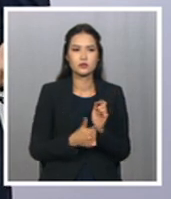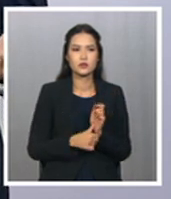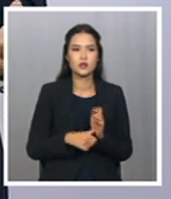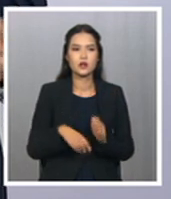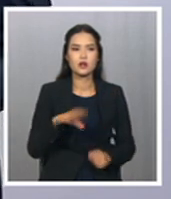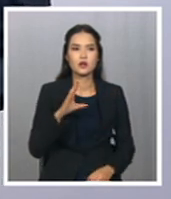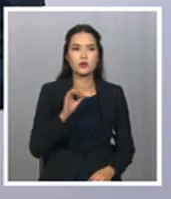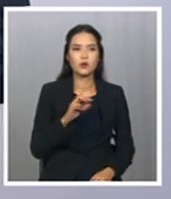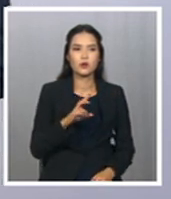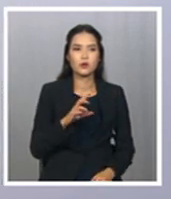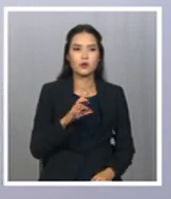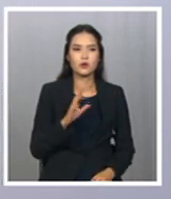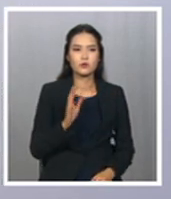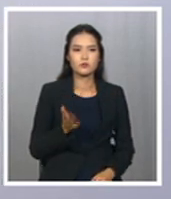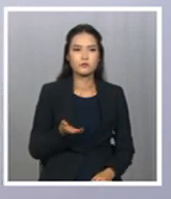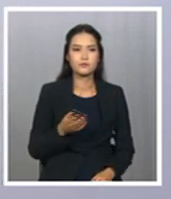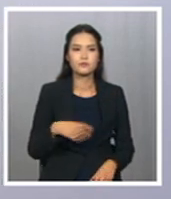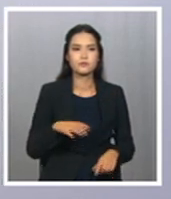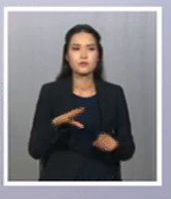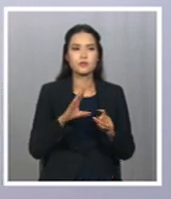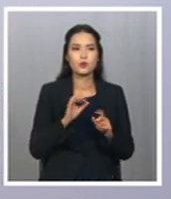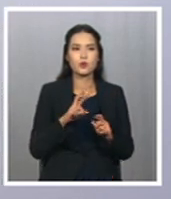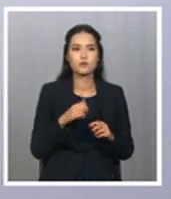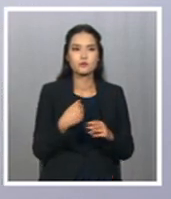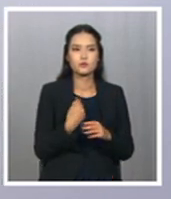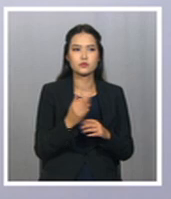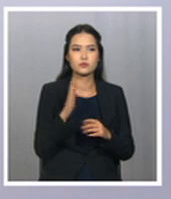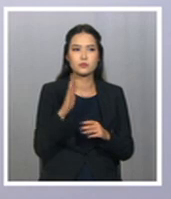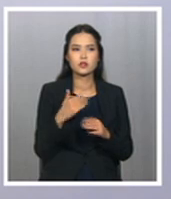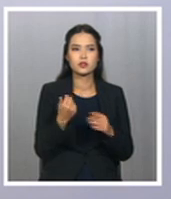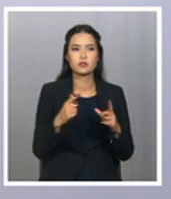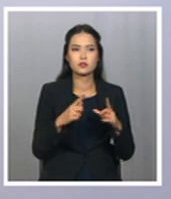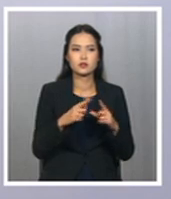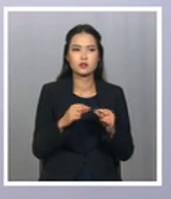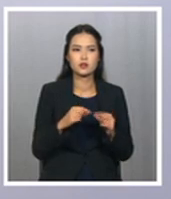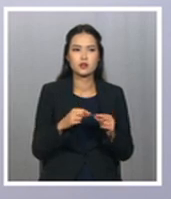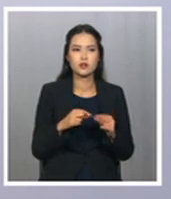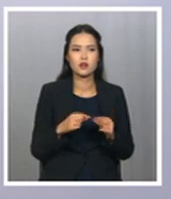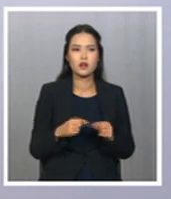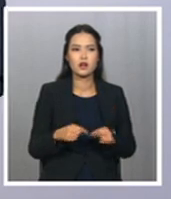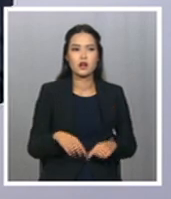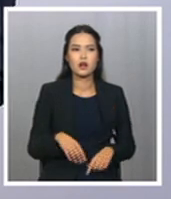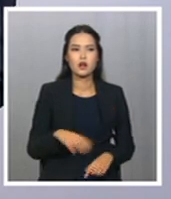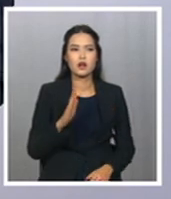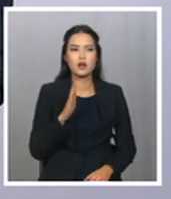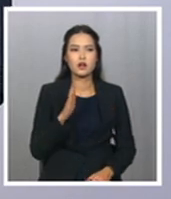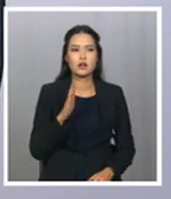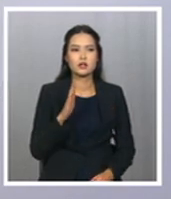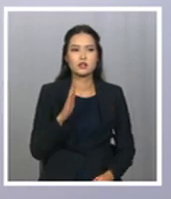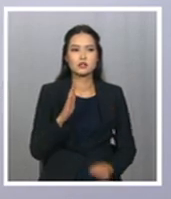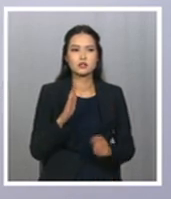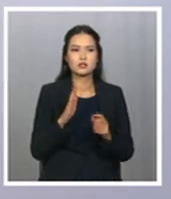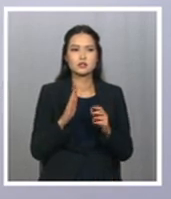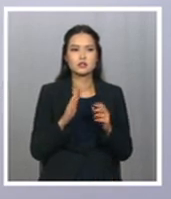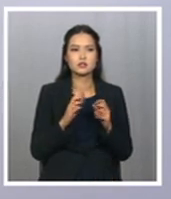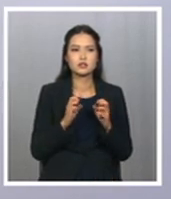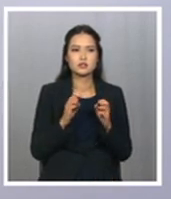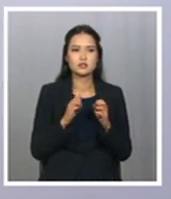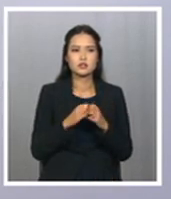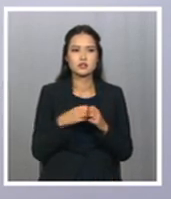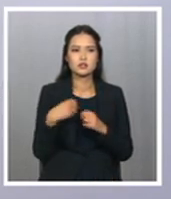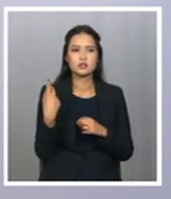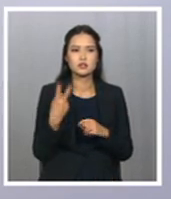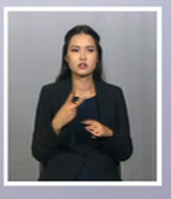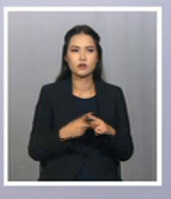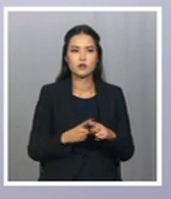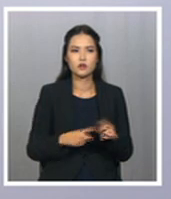9. Б бұрышының косинусын іздейік. Ол үшін BC квадратқа AB квадратты